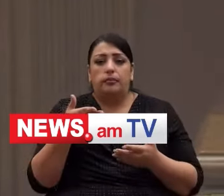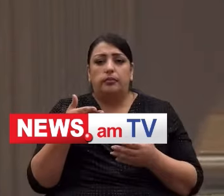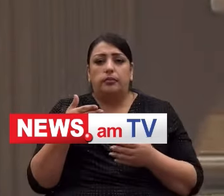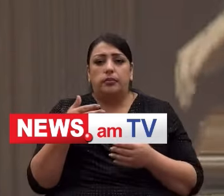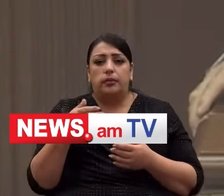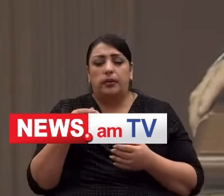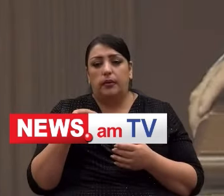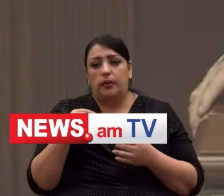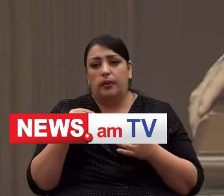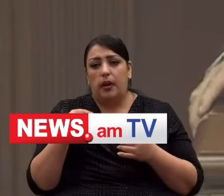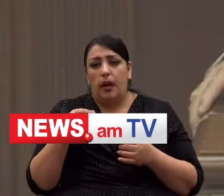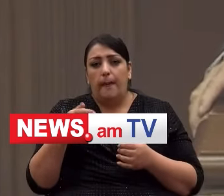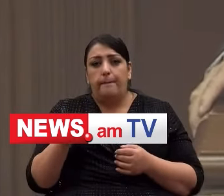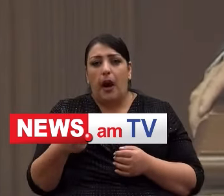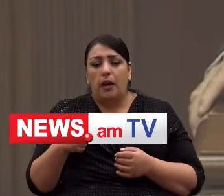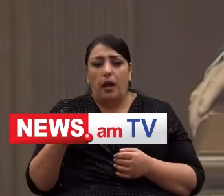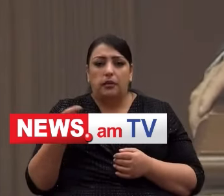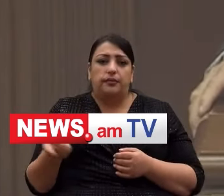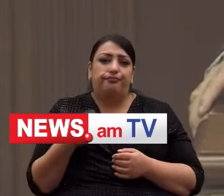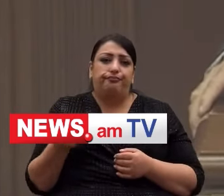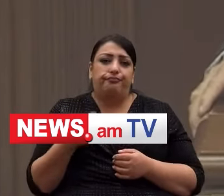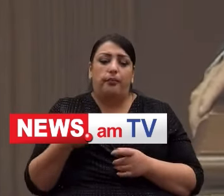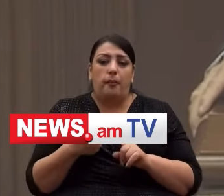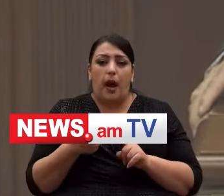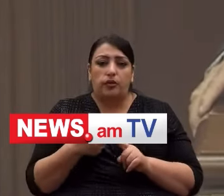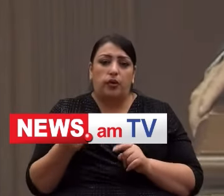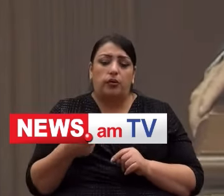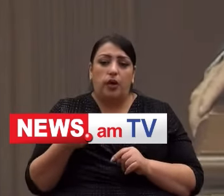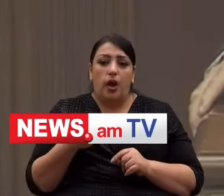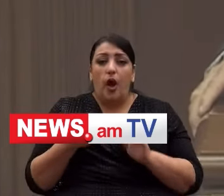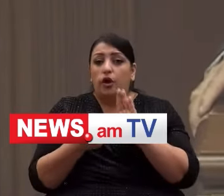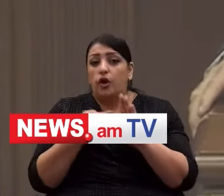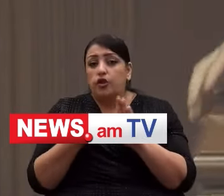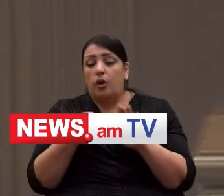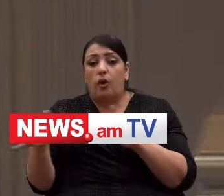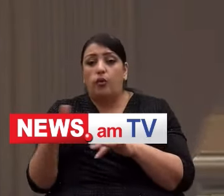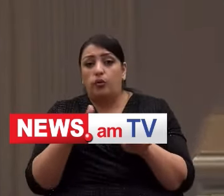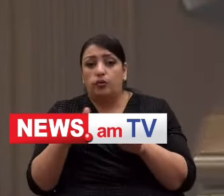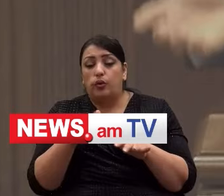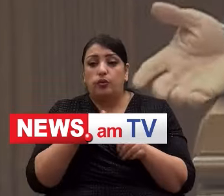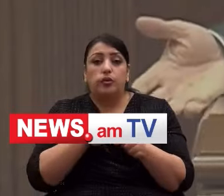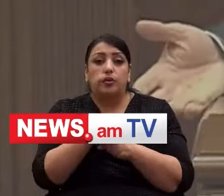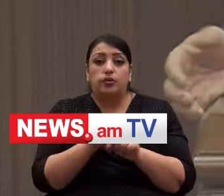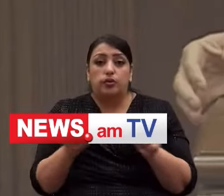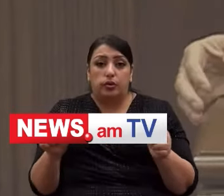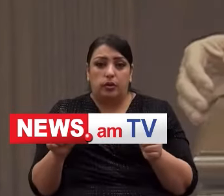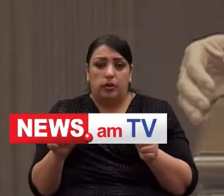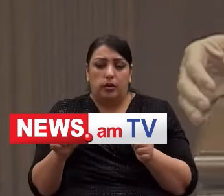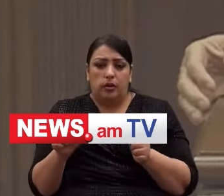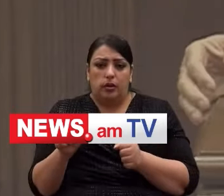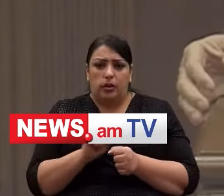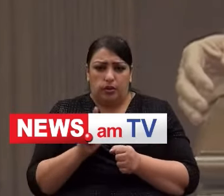վրա ֆռռացնելով չի կարելի քնչական գործողություն իրականացնել։ Հո, կներեք, հավայի չենք